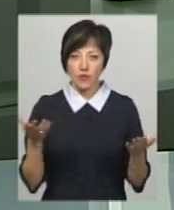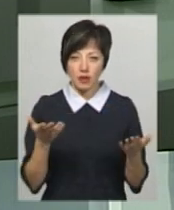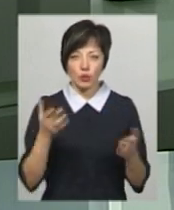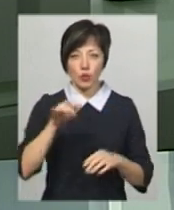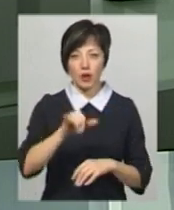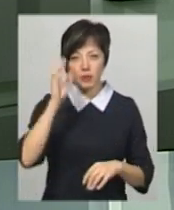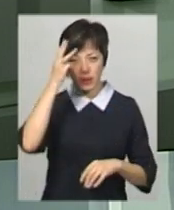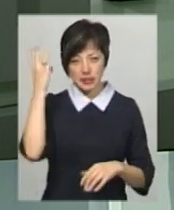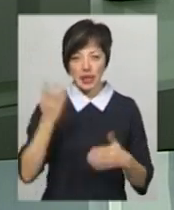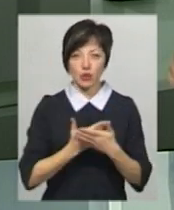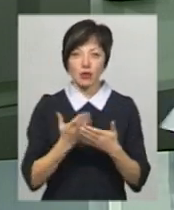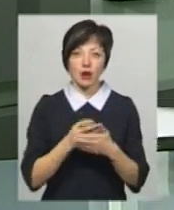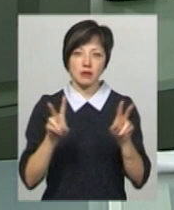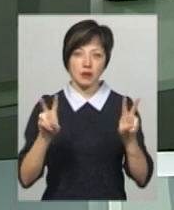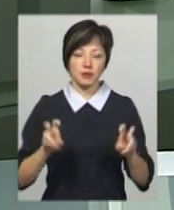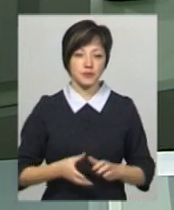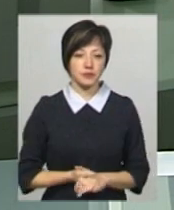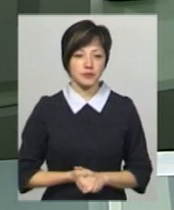і у хмельницьких кінотеатрах.